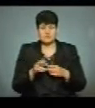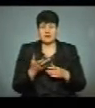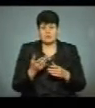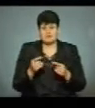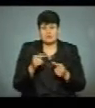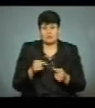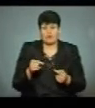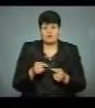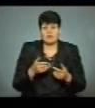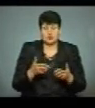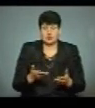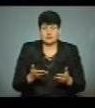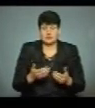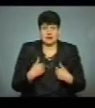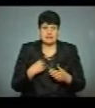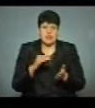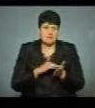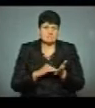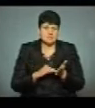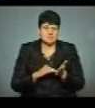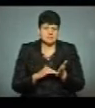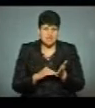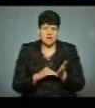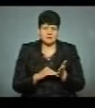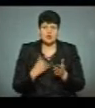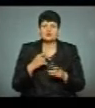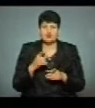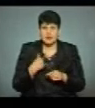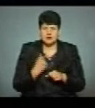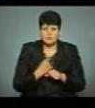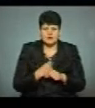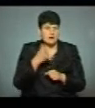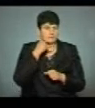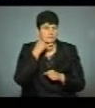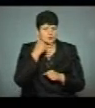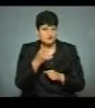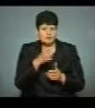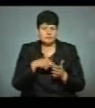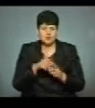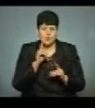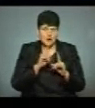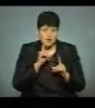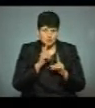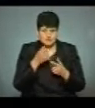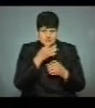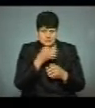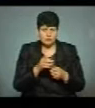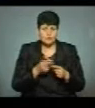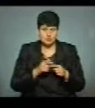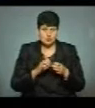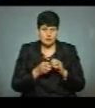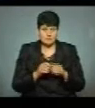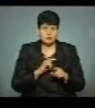відповідно я написав, перше, що я зробив, це зателефонував на гарячу лінію міської ради і повідомив про цю проблему, щоб